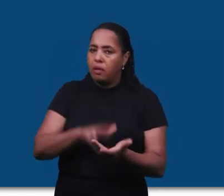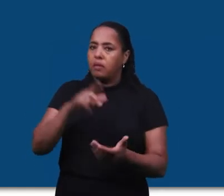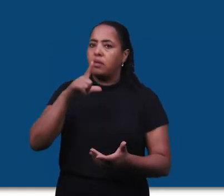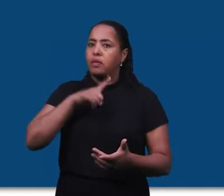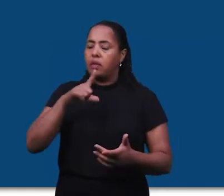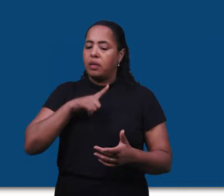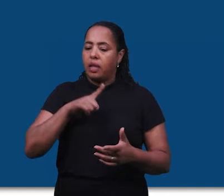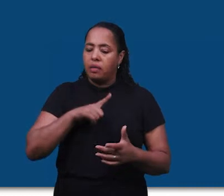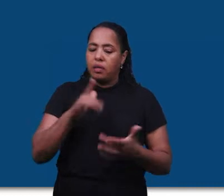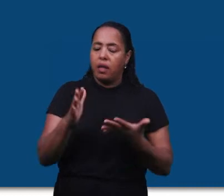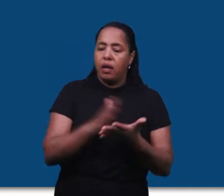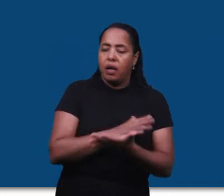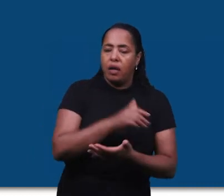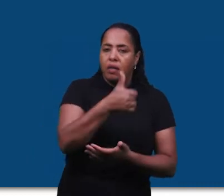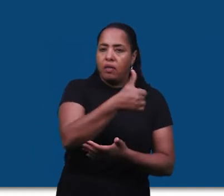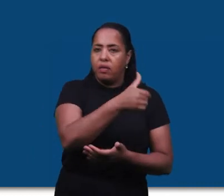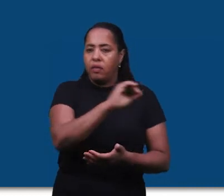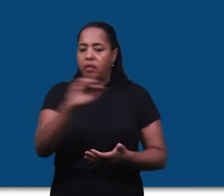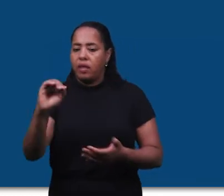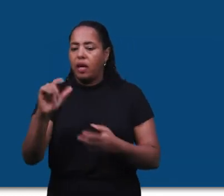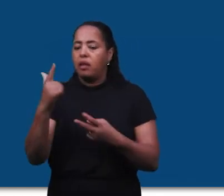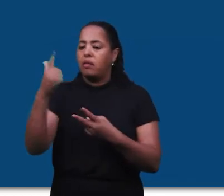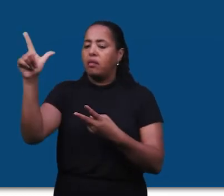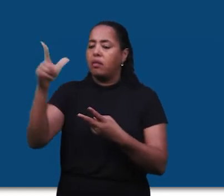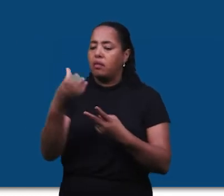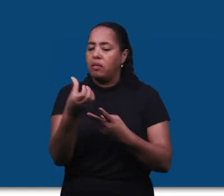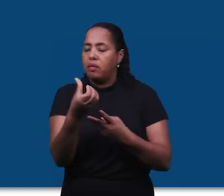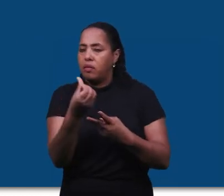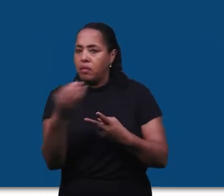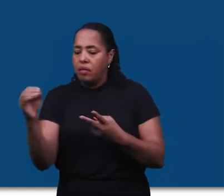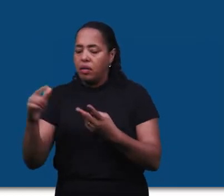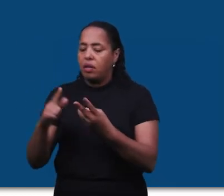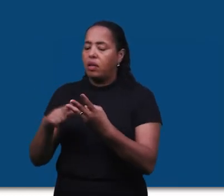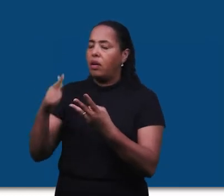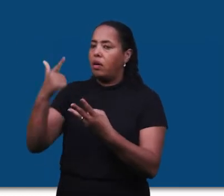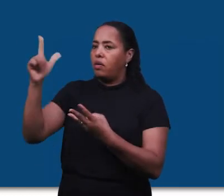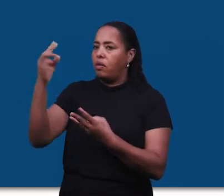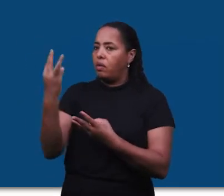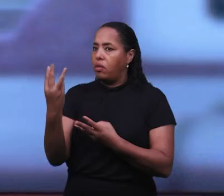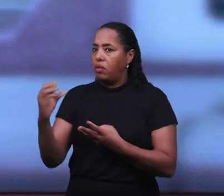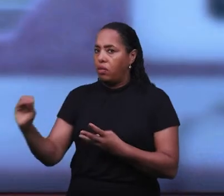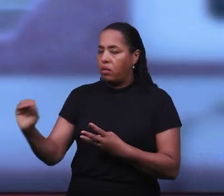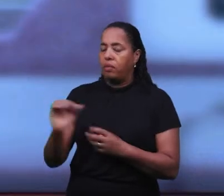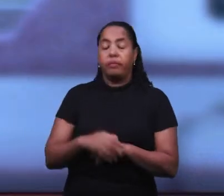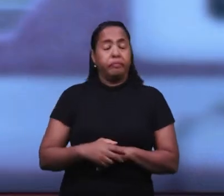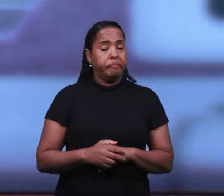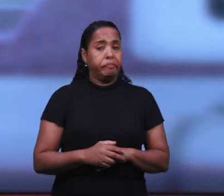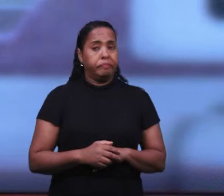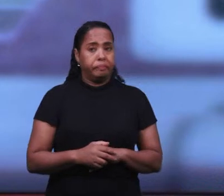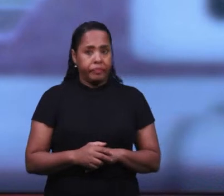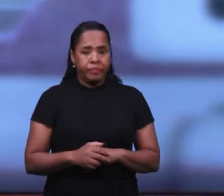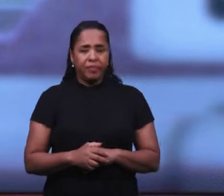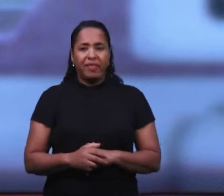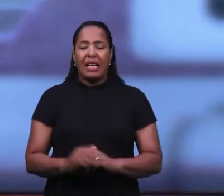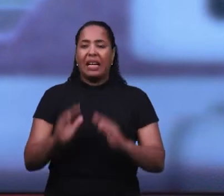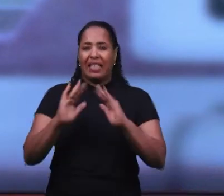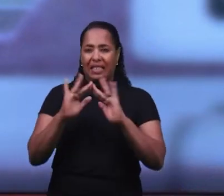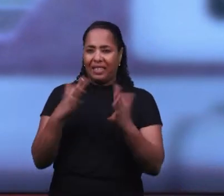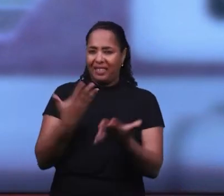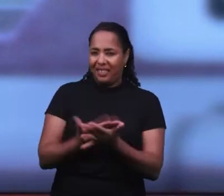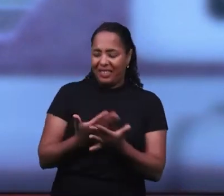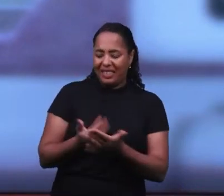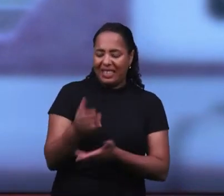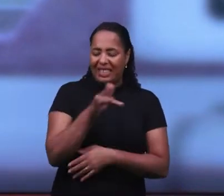parole. Il donne pas de fruits. Un produit 100, l'autre 60, l'autre 30. Dans les